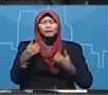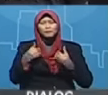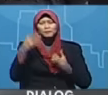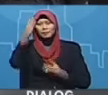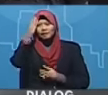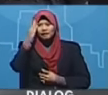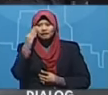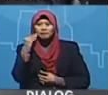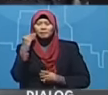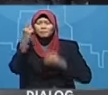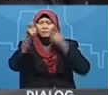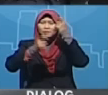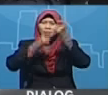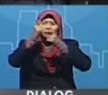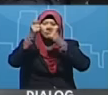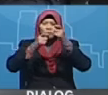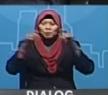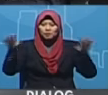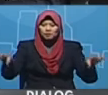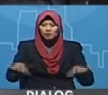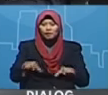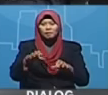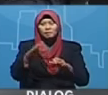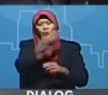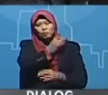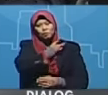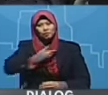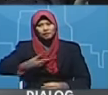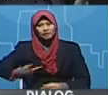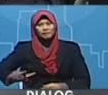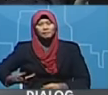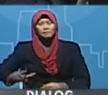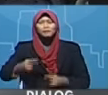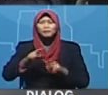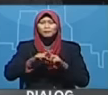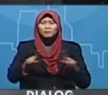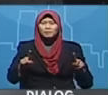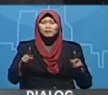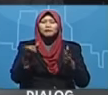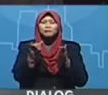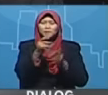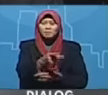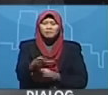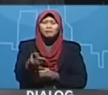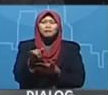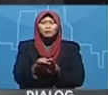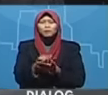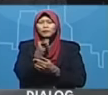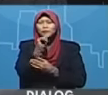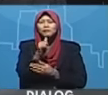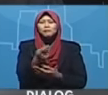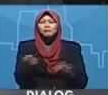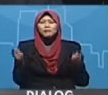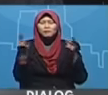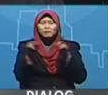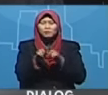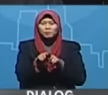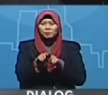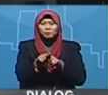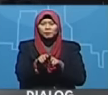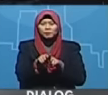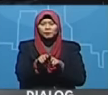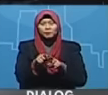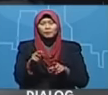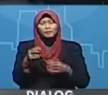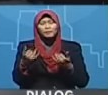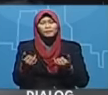pergi melancong, buat umrah dan sebagainya. Jadi sepatutnya perkara-perkara yang sedemikian tidak berlaku. Perkara ini bukan saja berlaku penipuan ni,